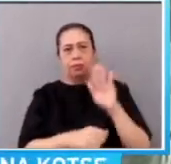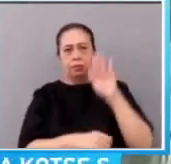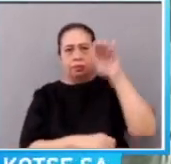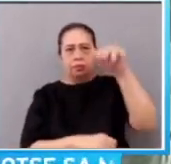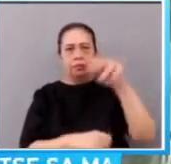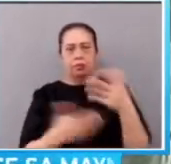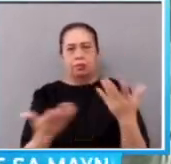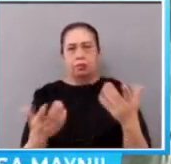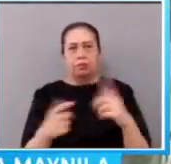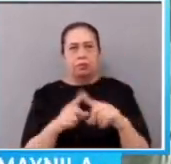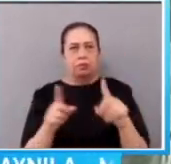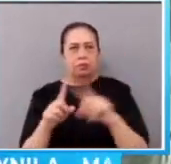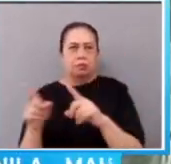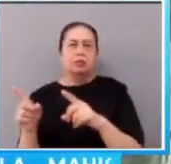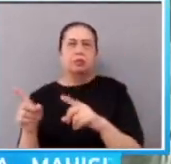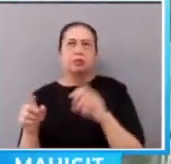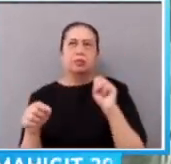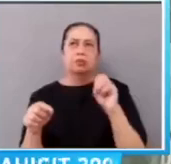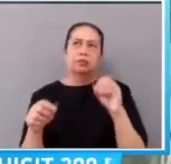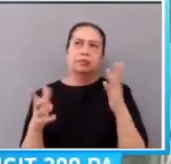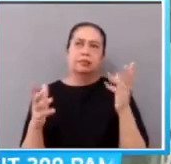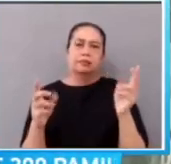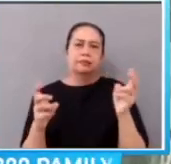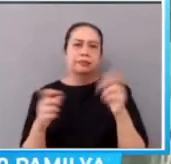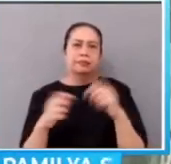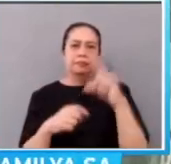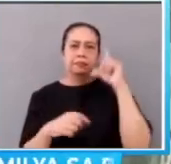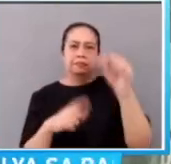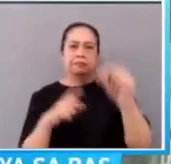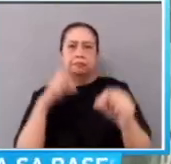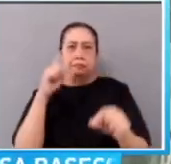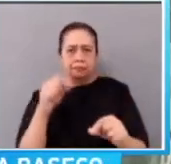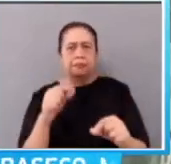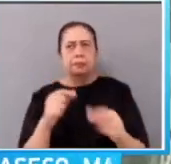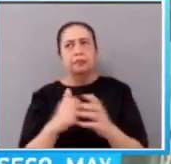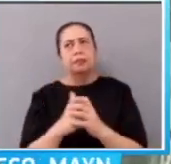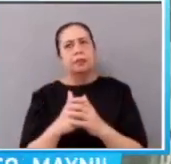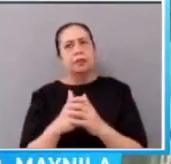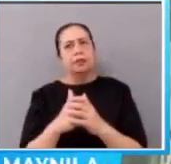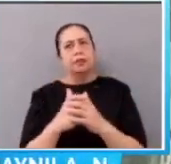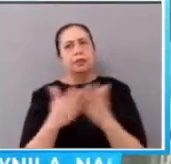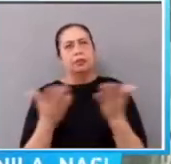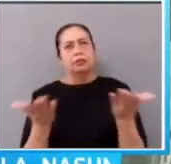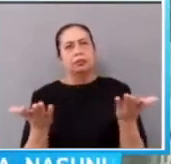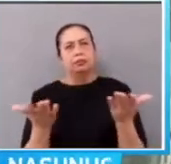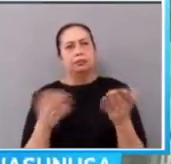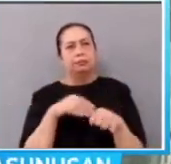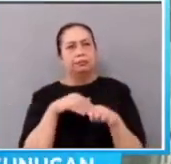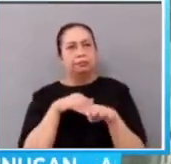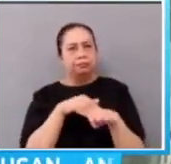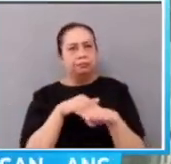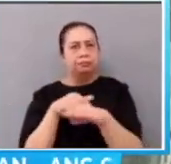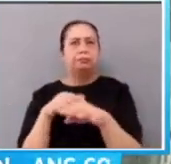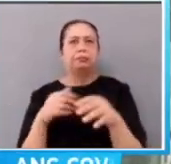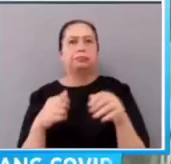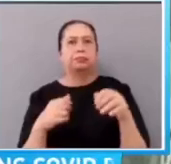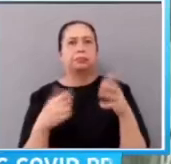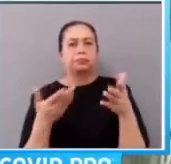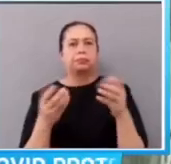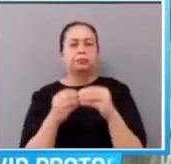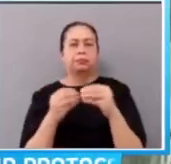po naman in terms of speed ng vehicles, mas mabilis